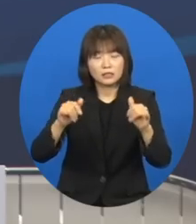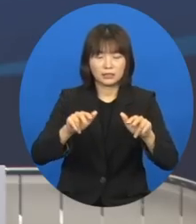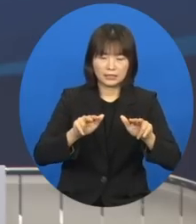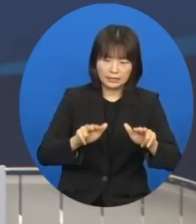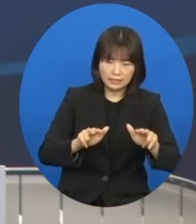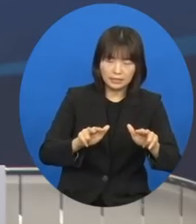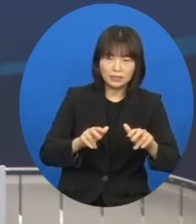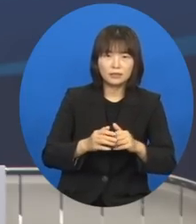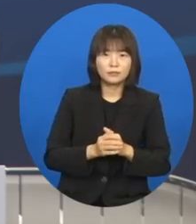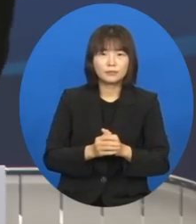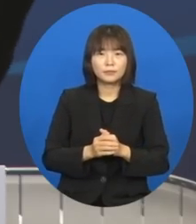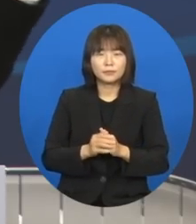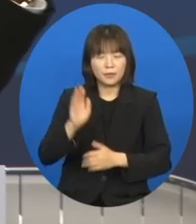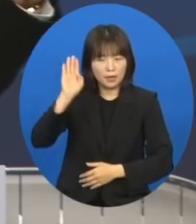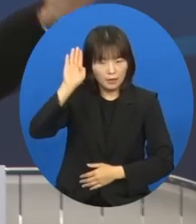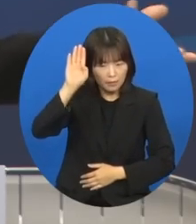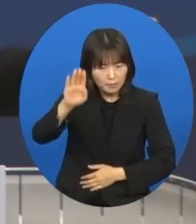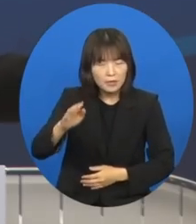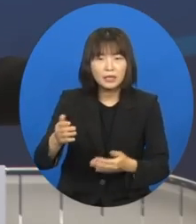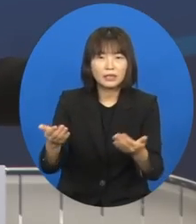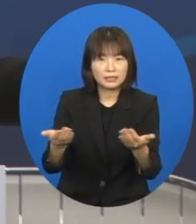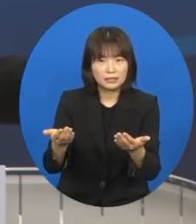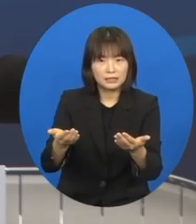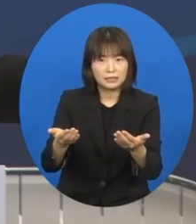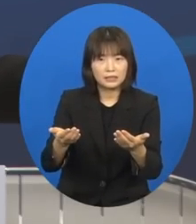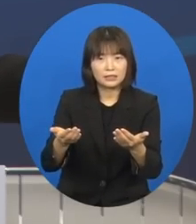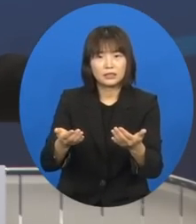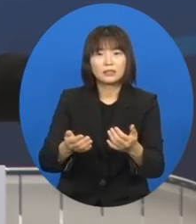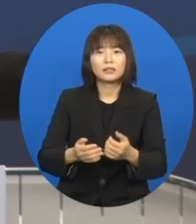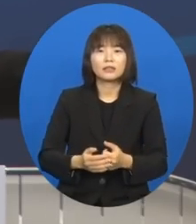현재일, 미래에 있는 먼 장래,